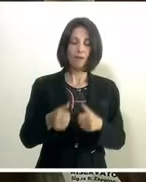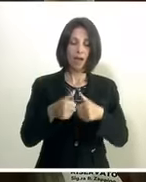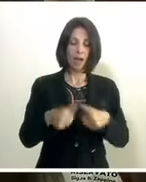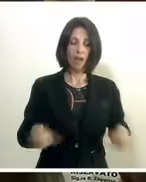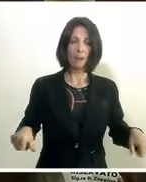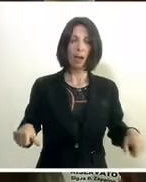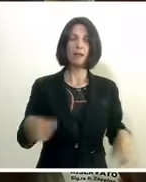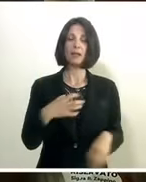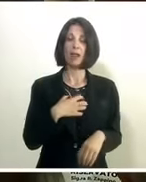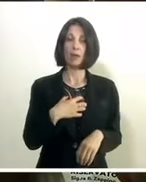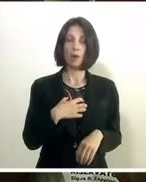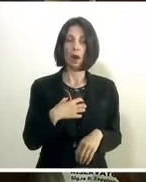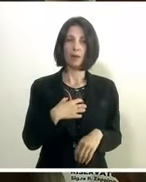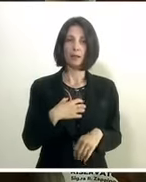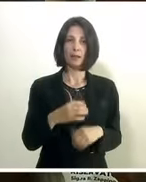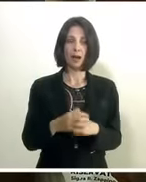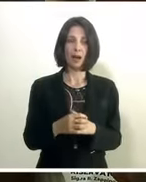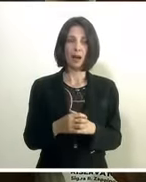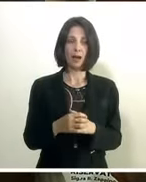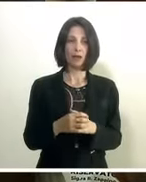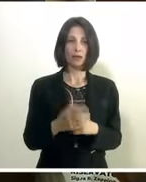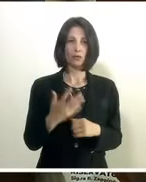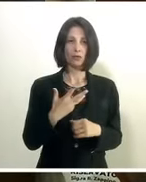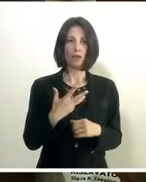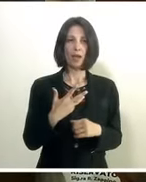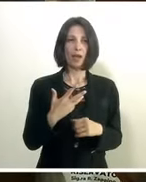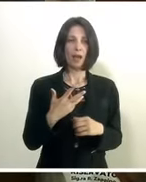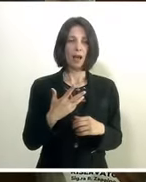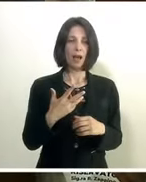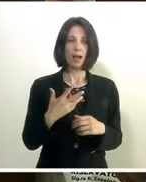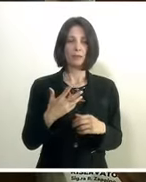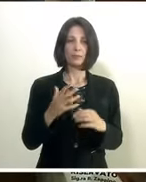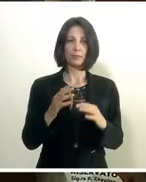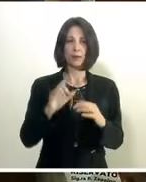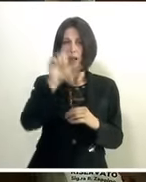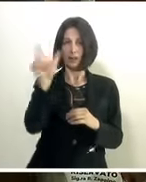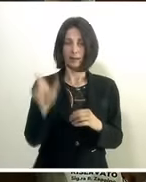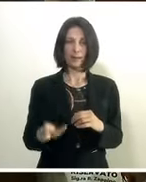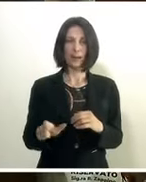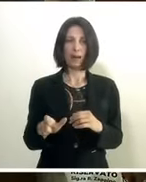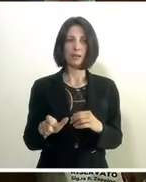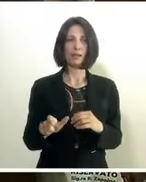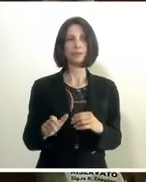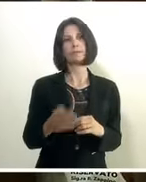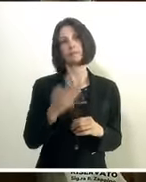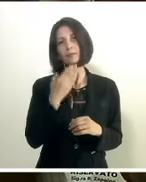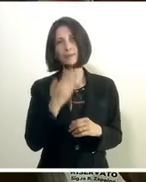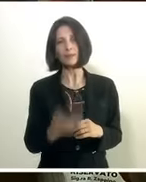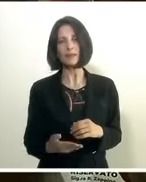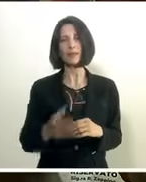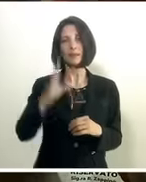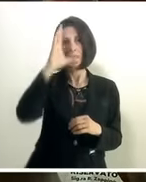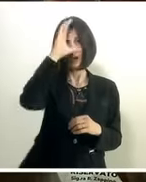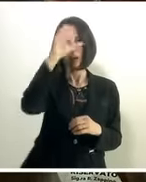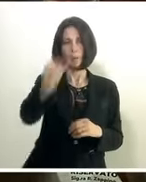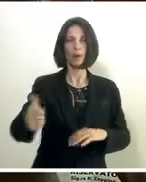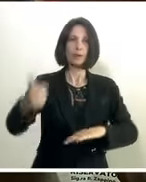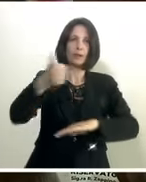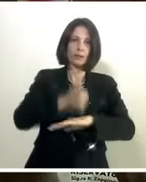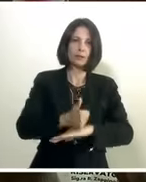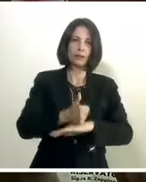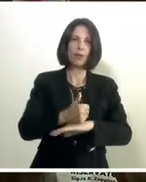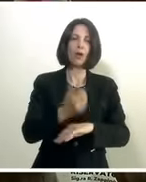degrado del sistema politico istituzionale italiano su questo nel ringraziare ancora il magnifico rettore per questa iniziativa consentitemi